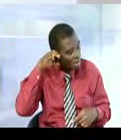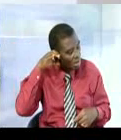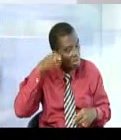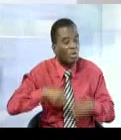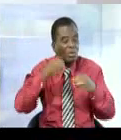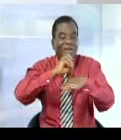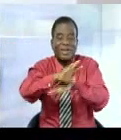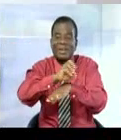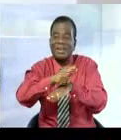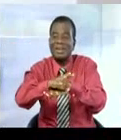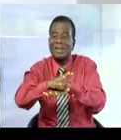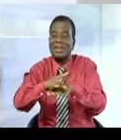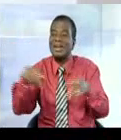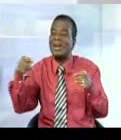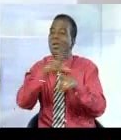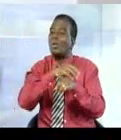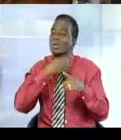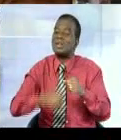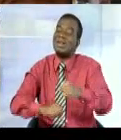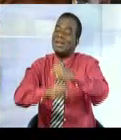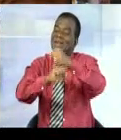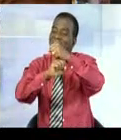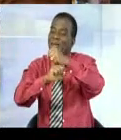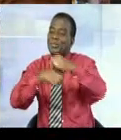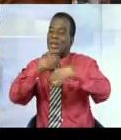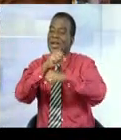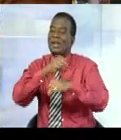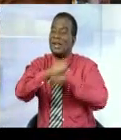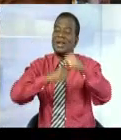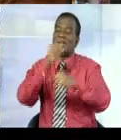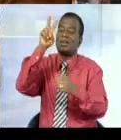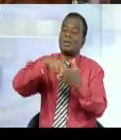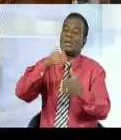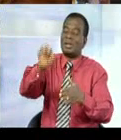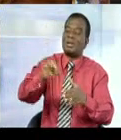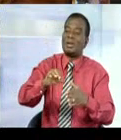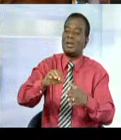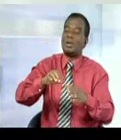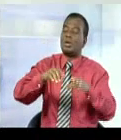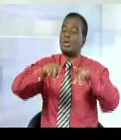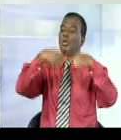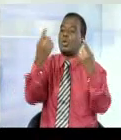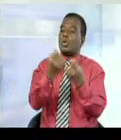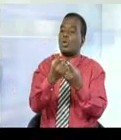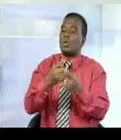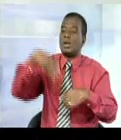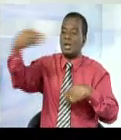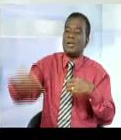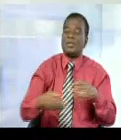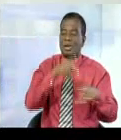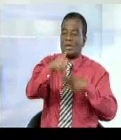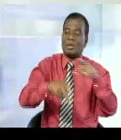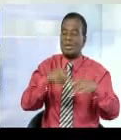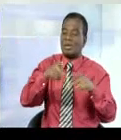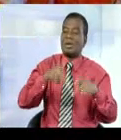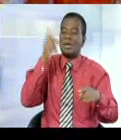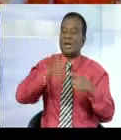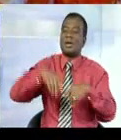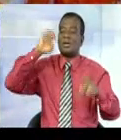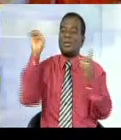des conseils et surtout me soutenir. Créée en 2009, la Fondation Mireille Onti invite les populations